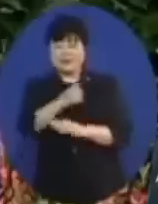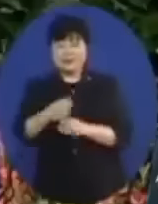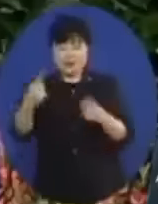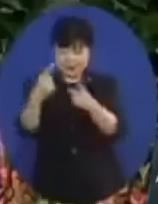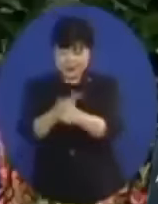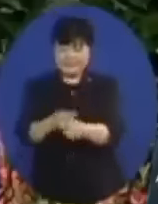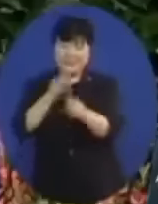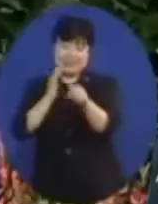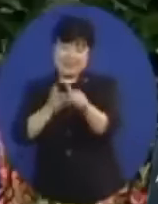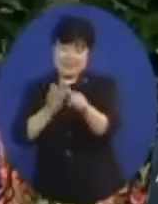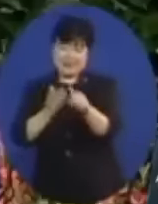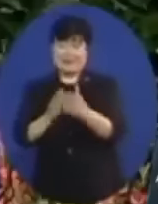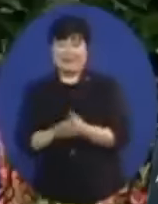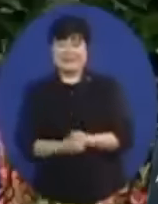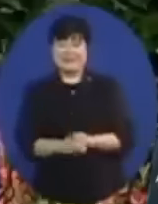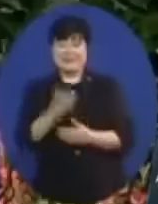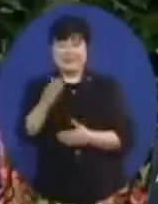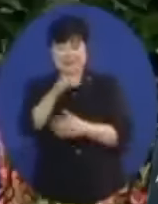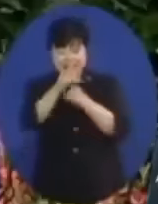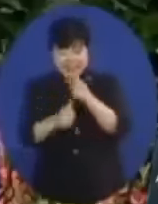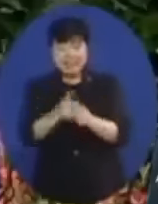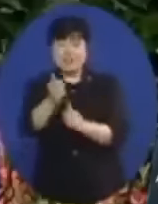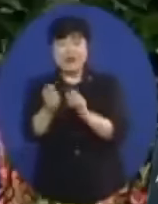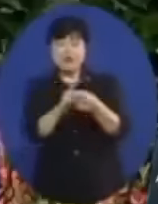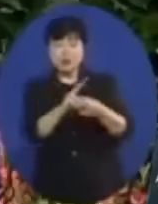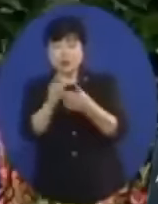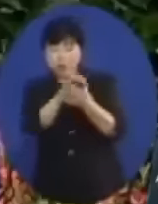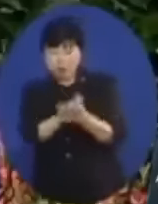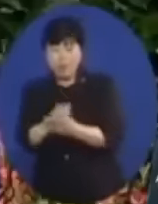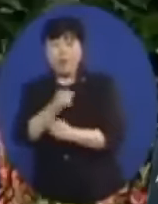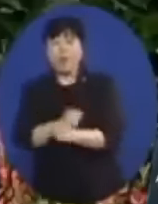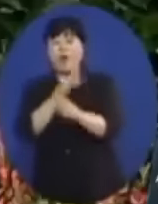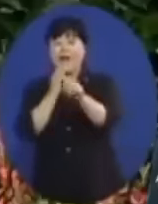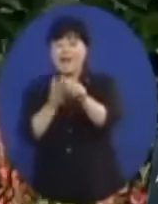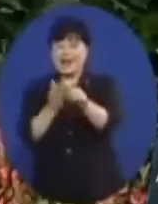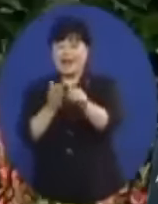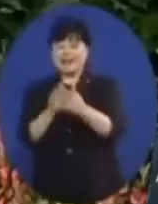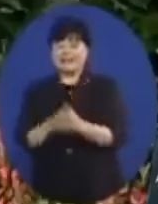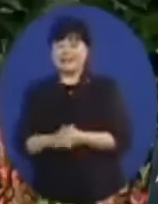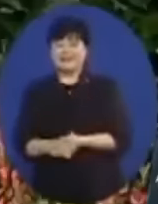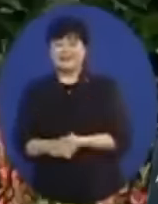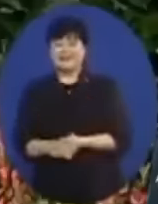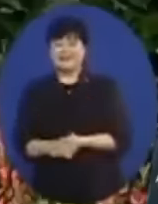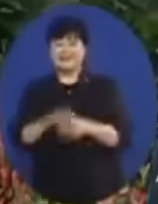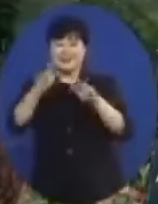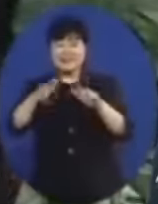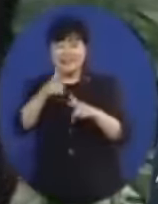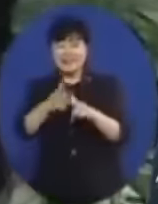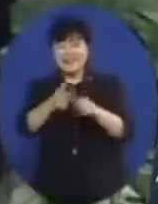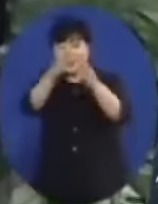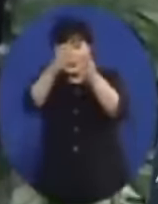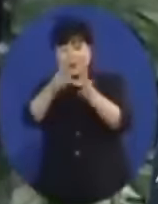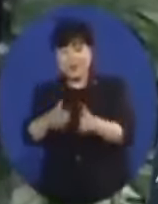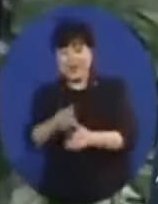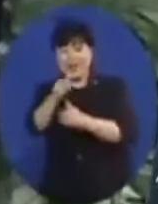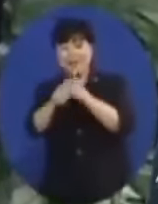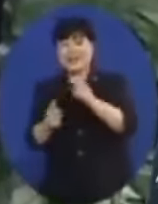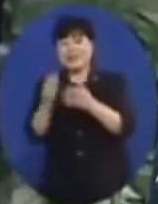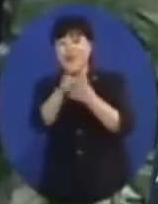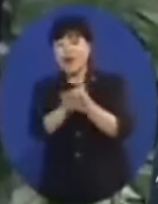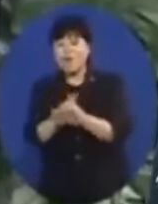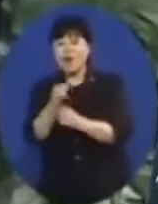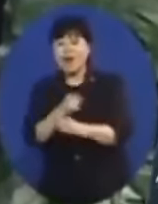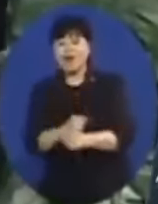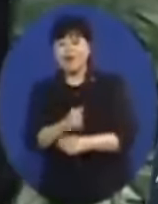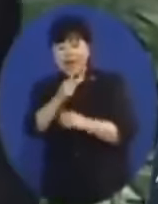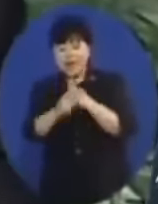대신하여 간청하노니 너희는 하나님과 화목하라. 이제 예수를 통해서 하나님과 화목하고 난